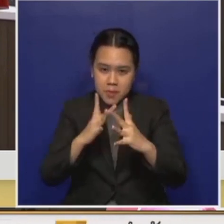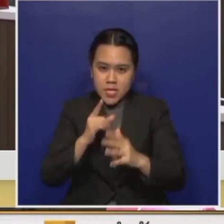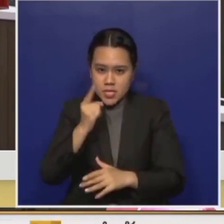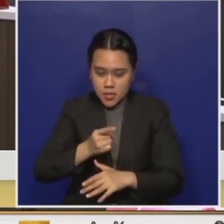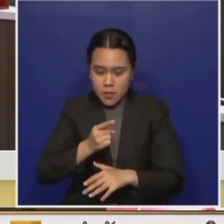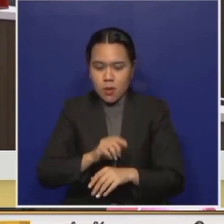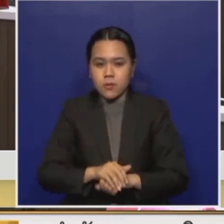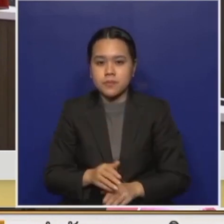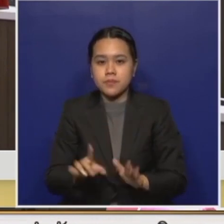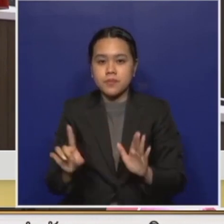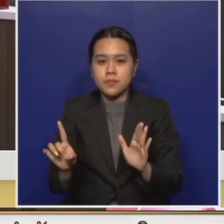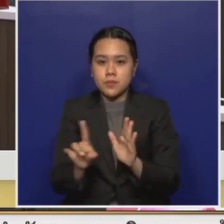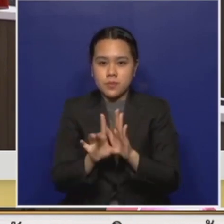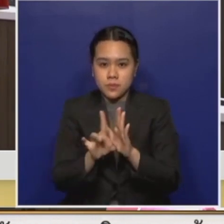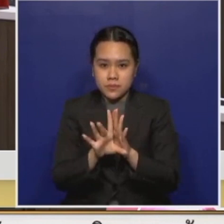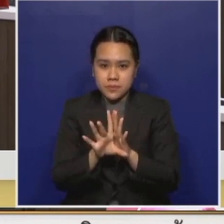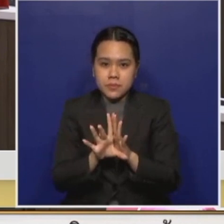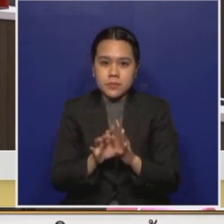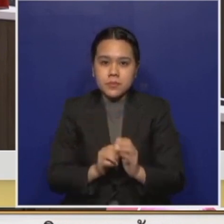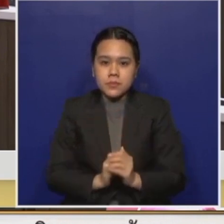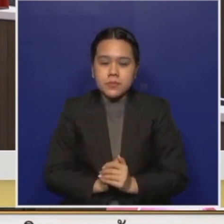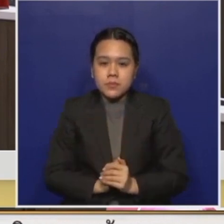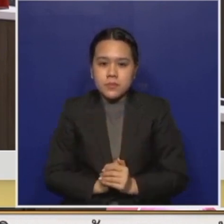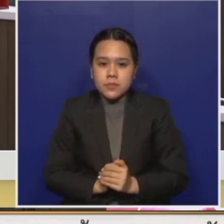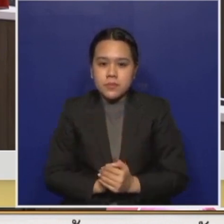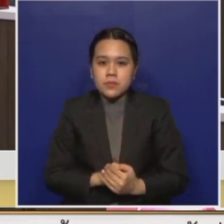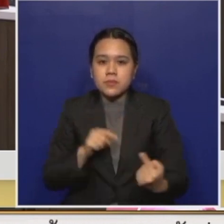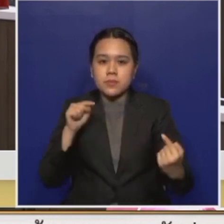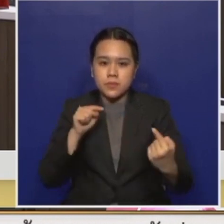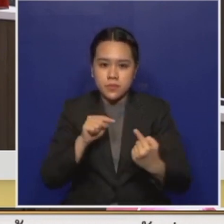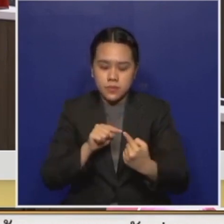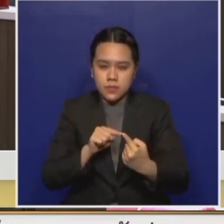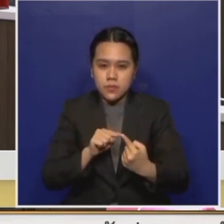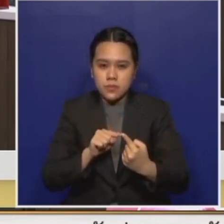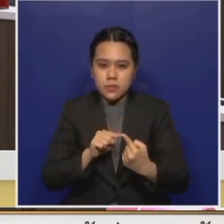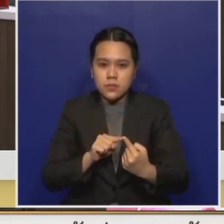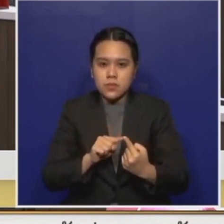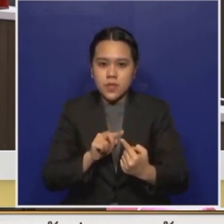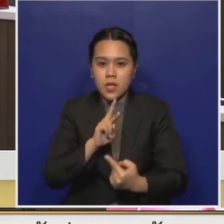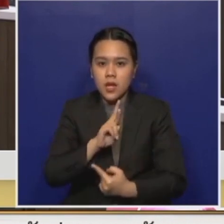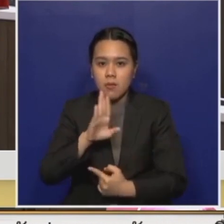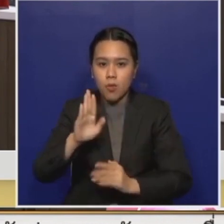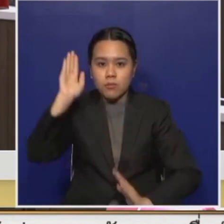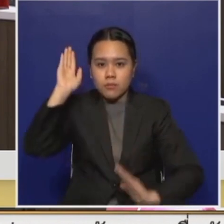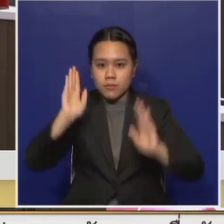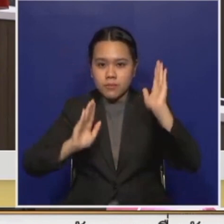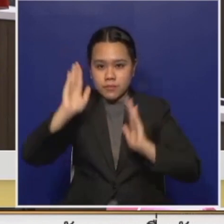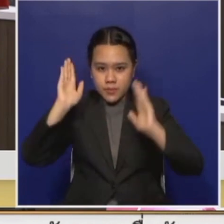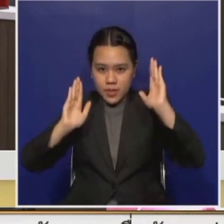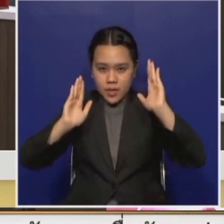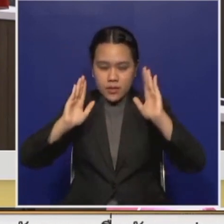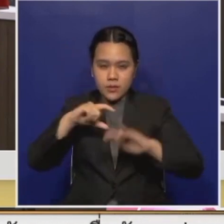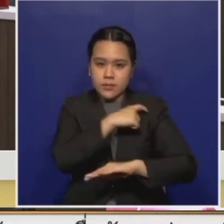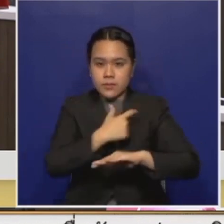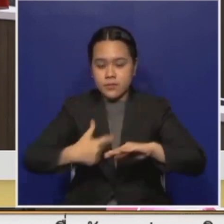แล้วก็เรื่องสุดท้ายครัการไมยนมในการปบครองระบบประชาทิประไตอัมีพระมาหา